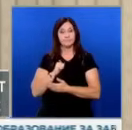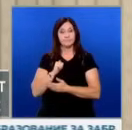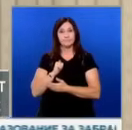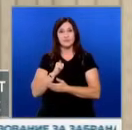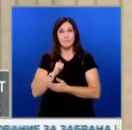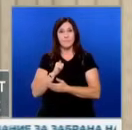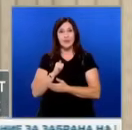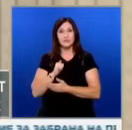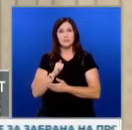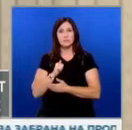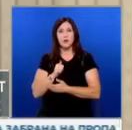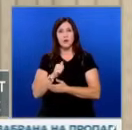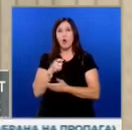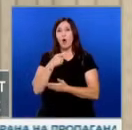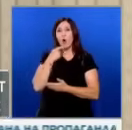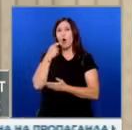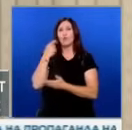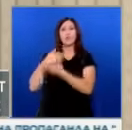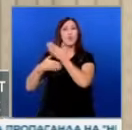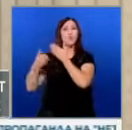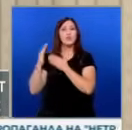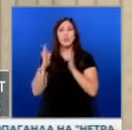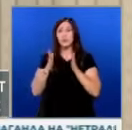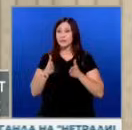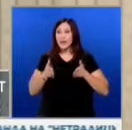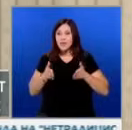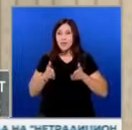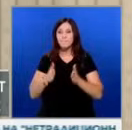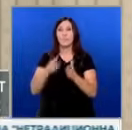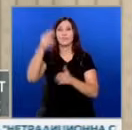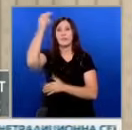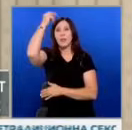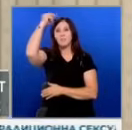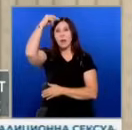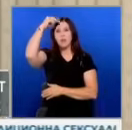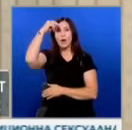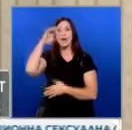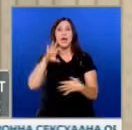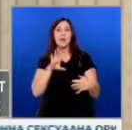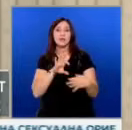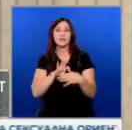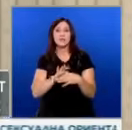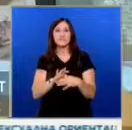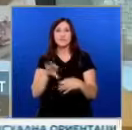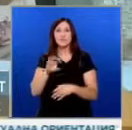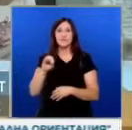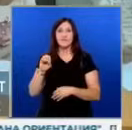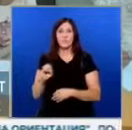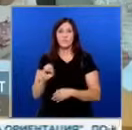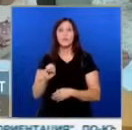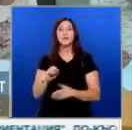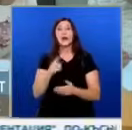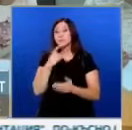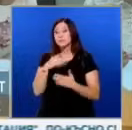запазихме от години определения път на България, свързан с Европа. А